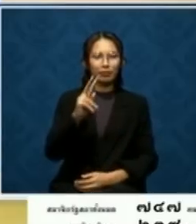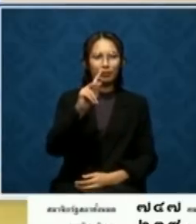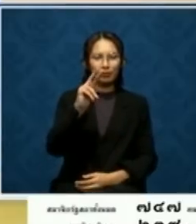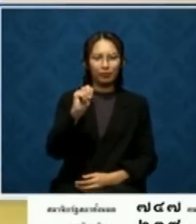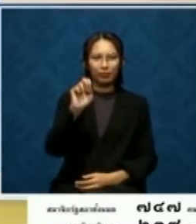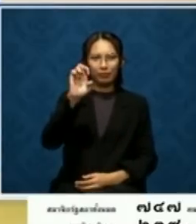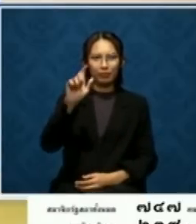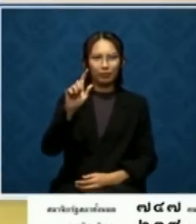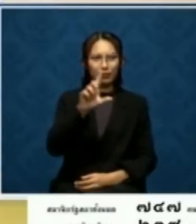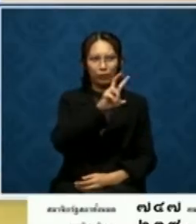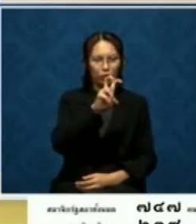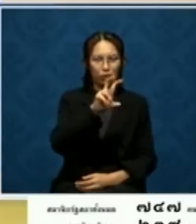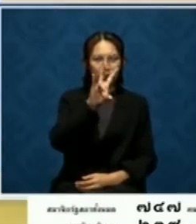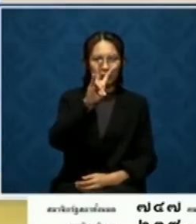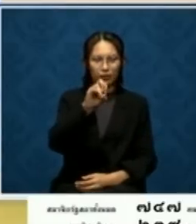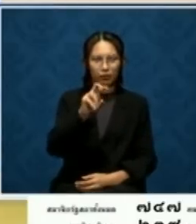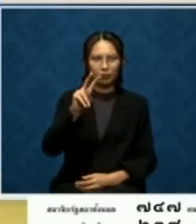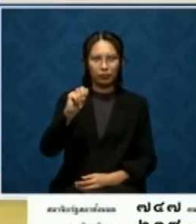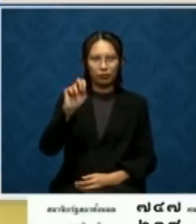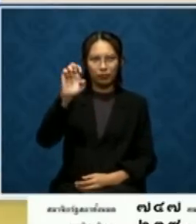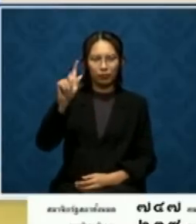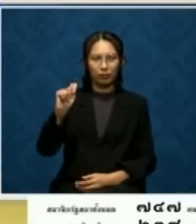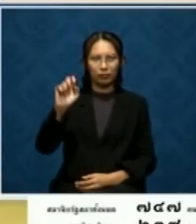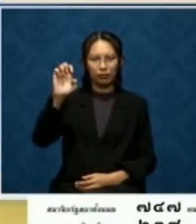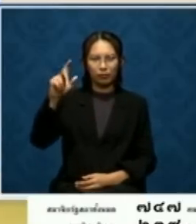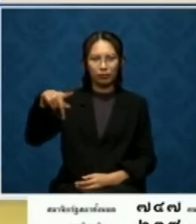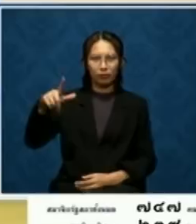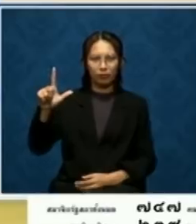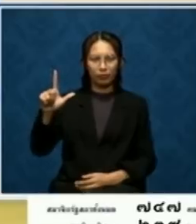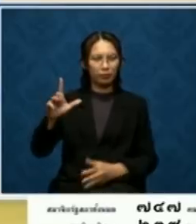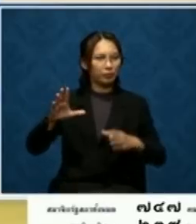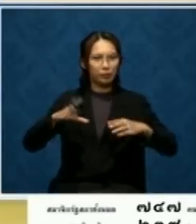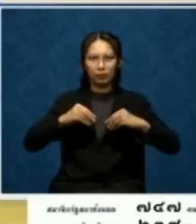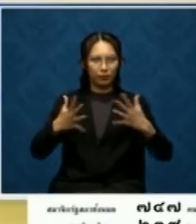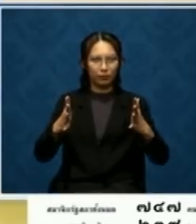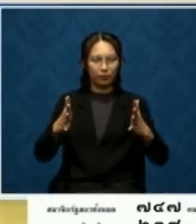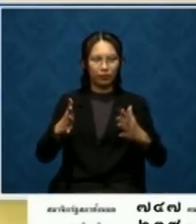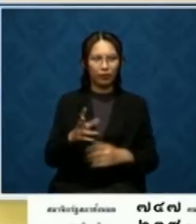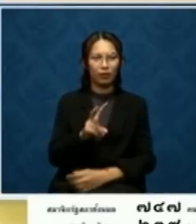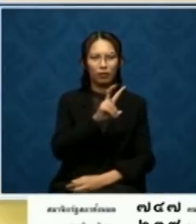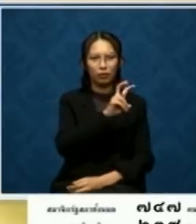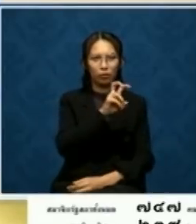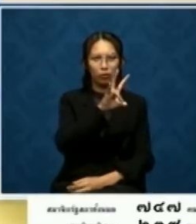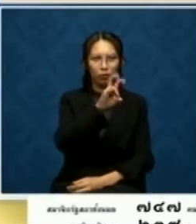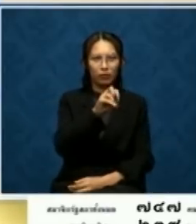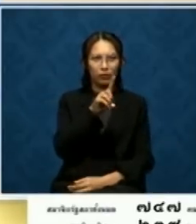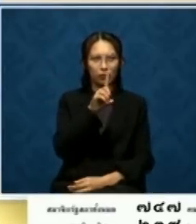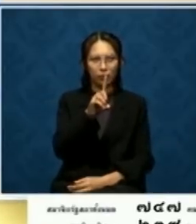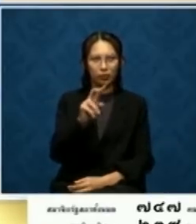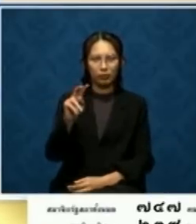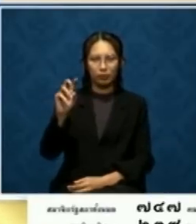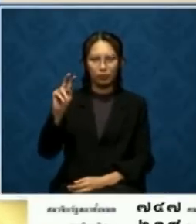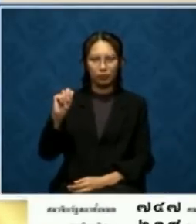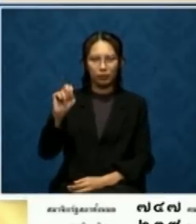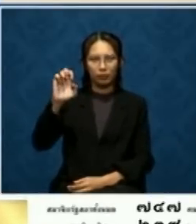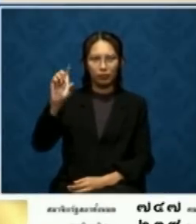พอเพราะว่าเราคาดหวังกันว่าสำหรับคะแนนสสเนี่ยน่าจะนิ่งอยู่แล้วแหละสำหรับพรรคที่เขาประกาศจับไม้จับมือ11พรรคจัดตั้งรัฐบาลก็น่าจะ